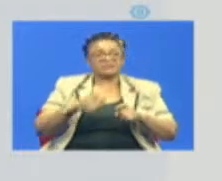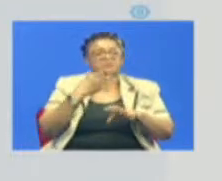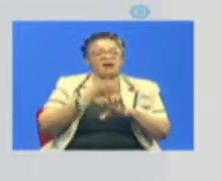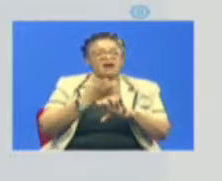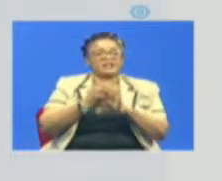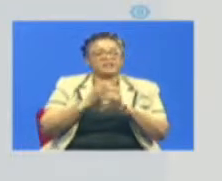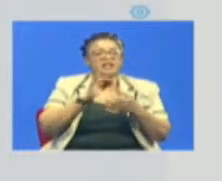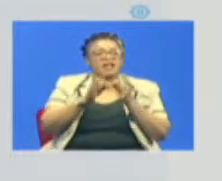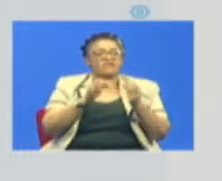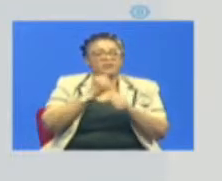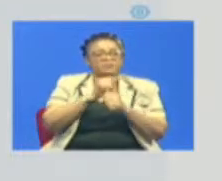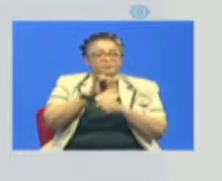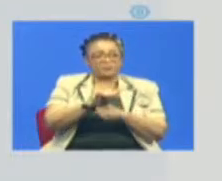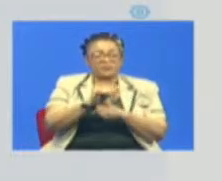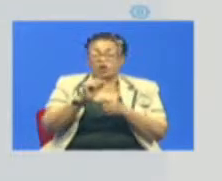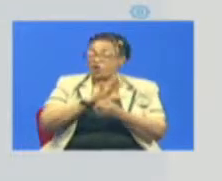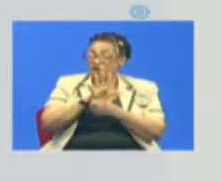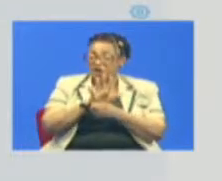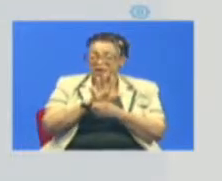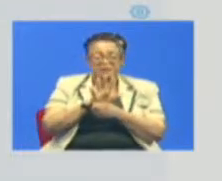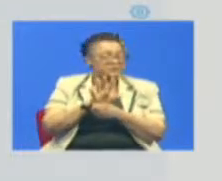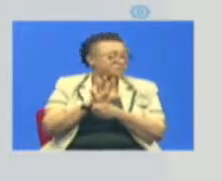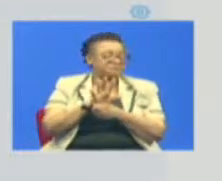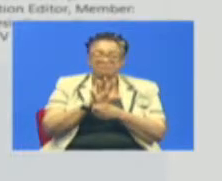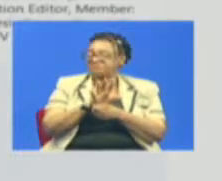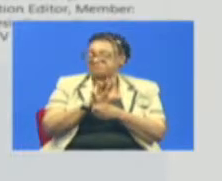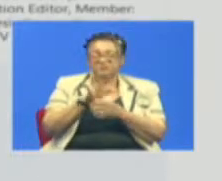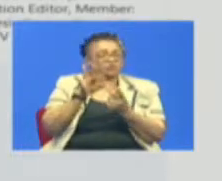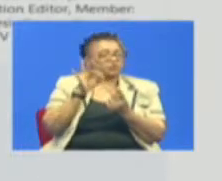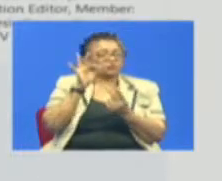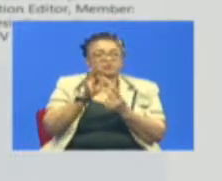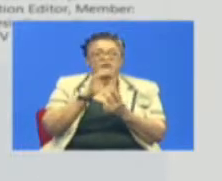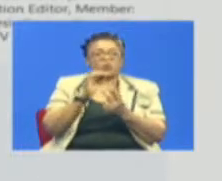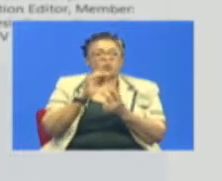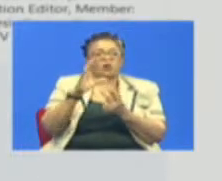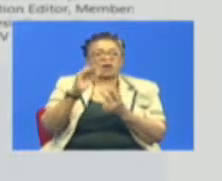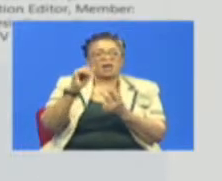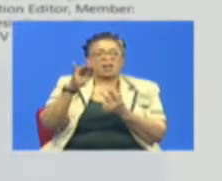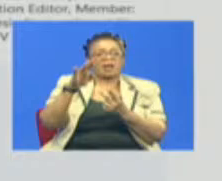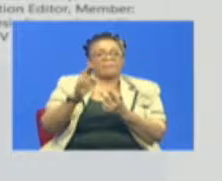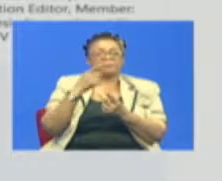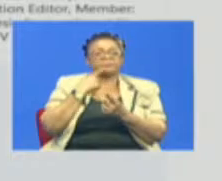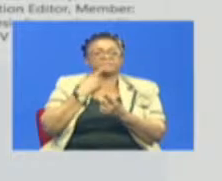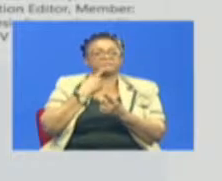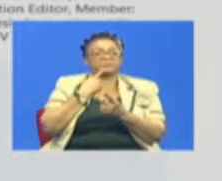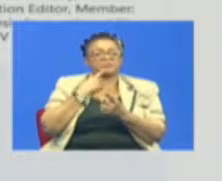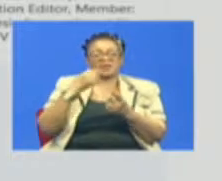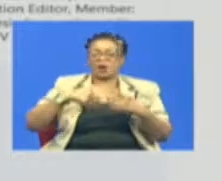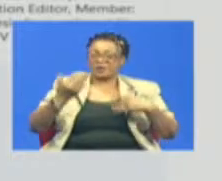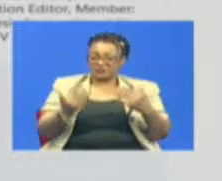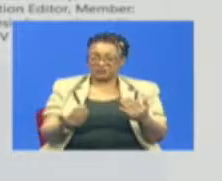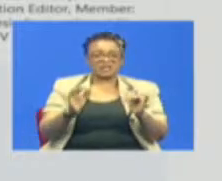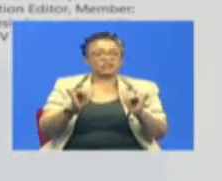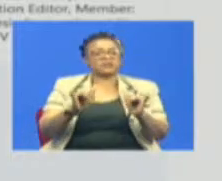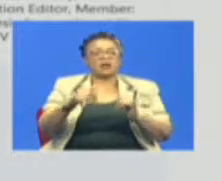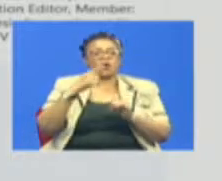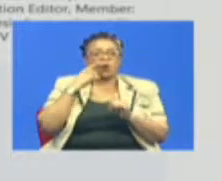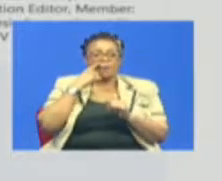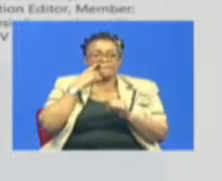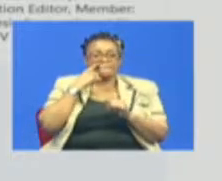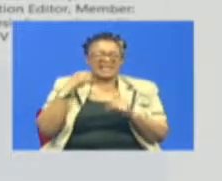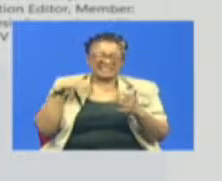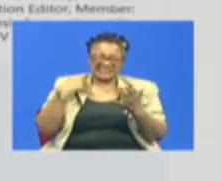watoto wetu. Janga la corona halibagui. Na Caleb Chauro anasema la, watoto wetu wakae nyumbani hadi hili